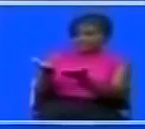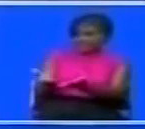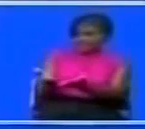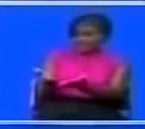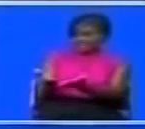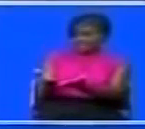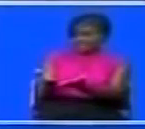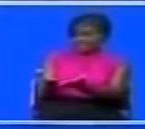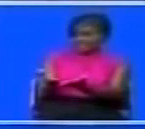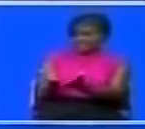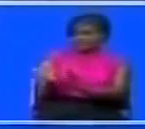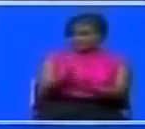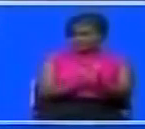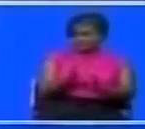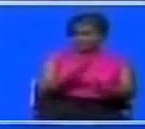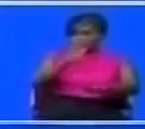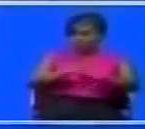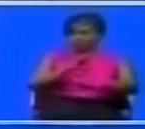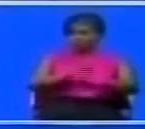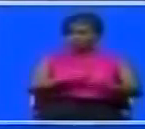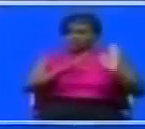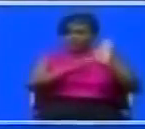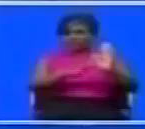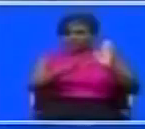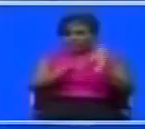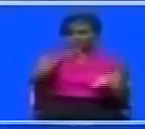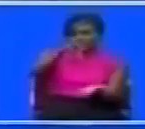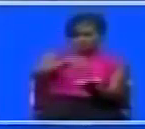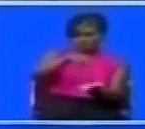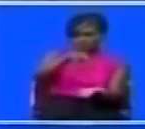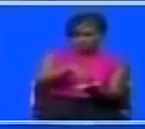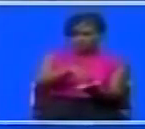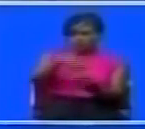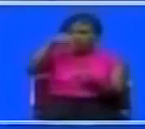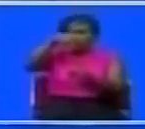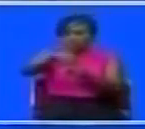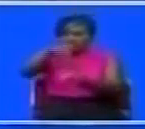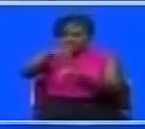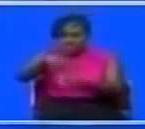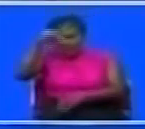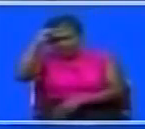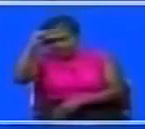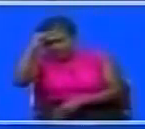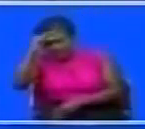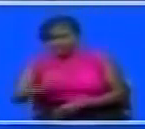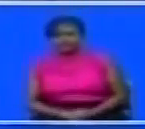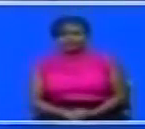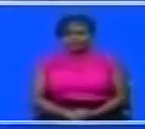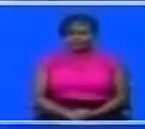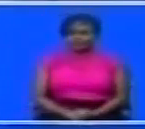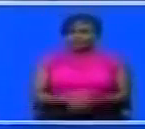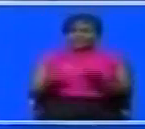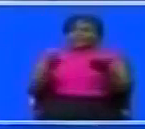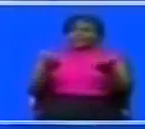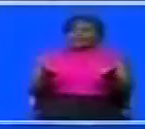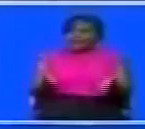is now a fair representation of the state of affairs within the government, where it's